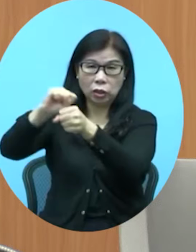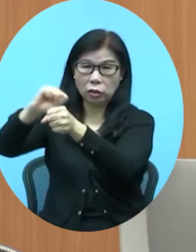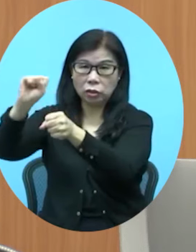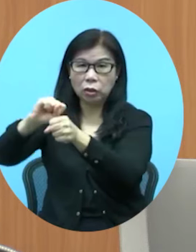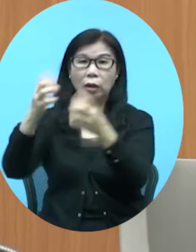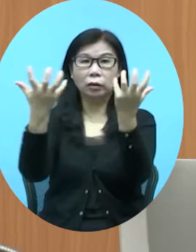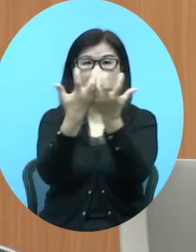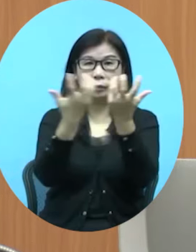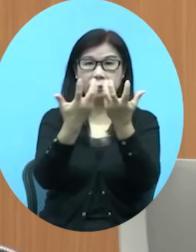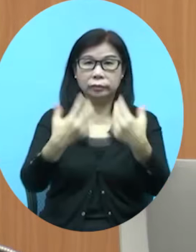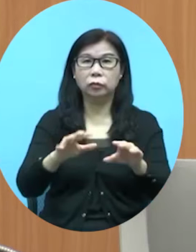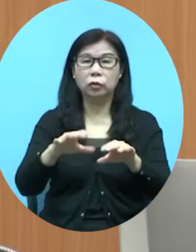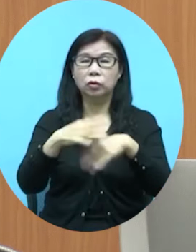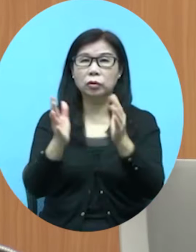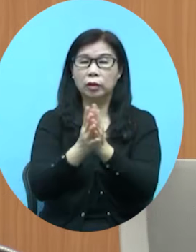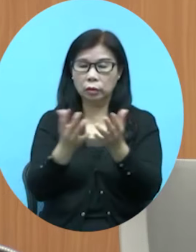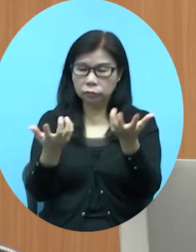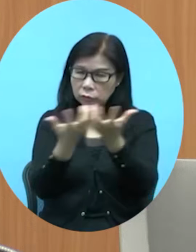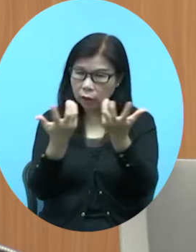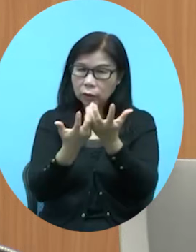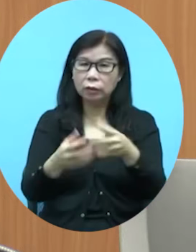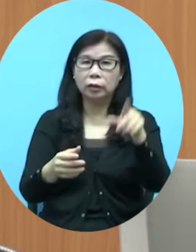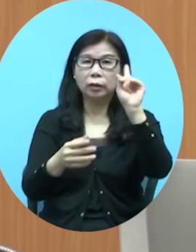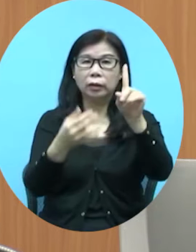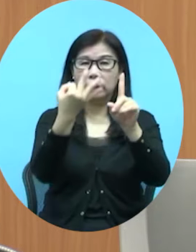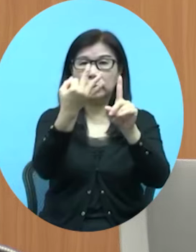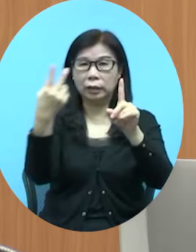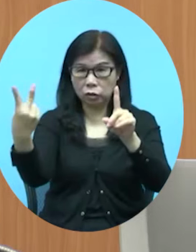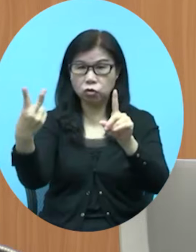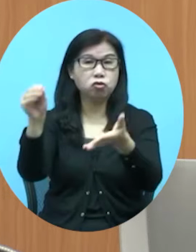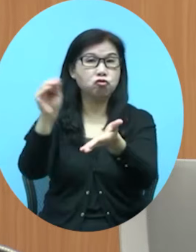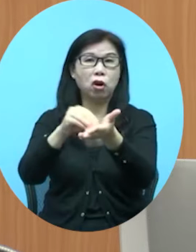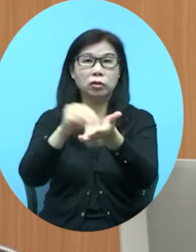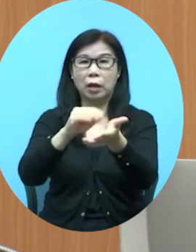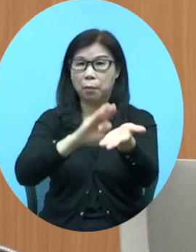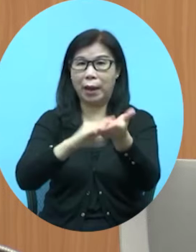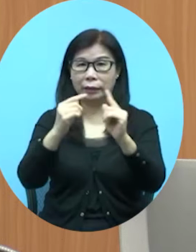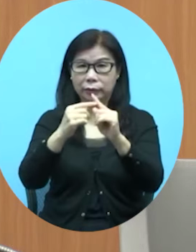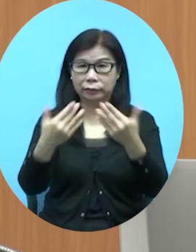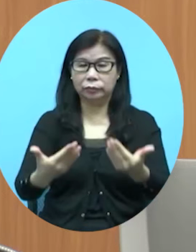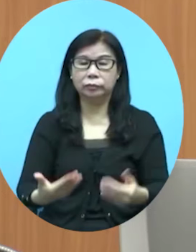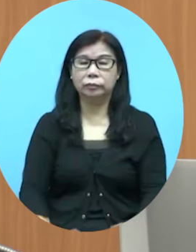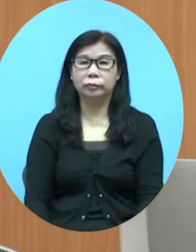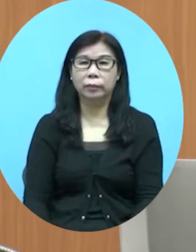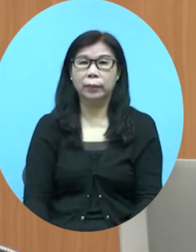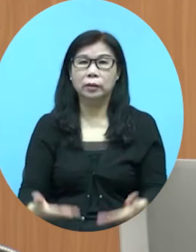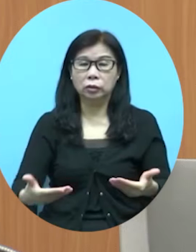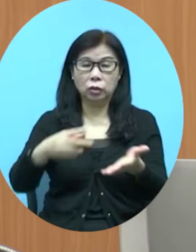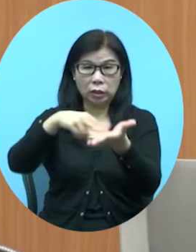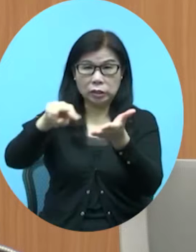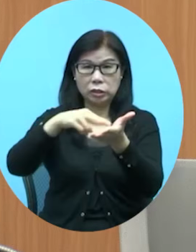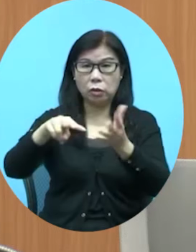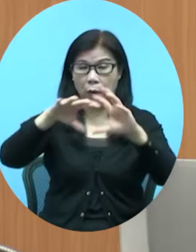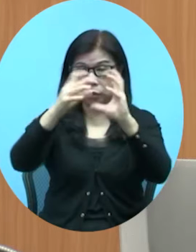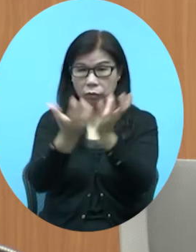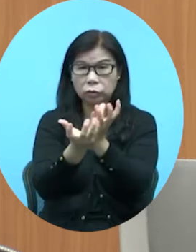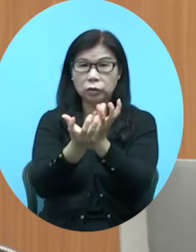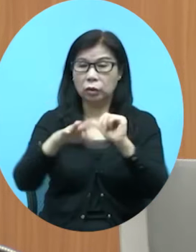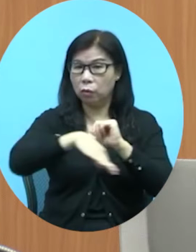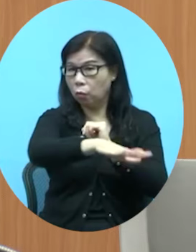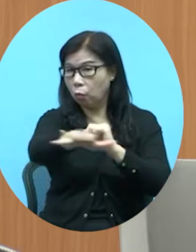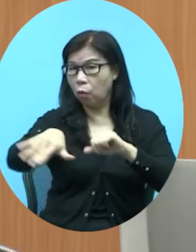點算過疏理員大概有132宗個案現在的跳舞群組牽涉